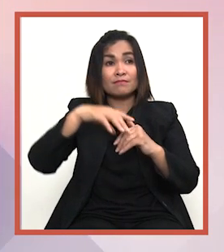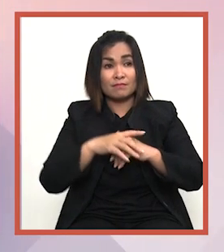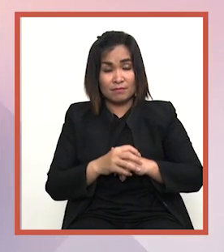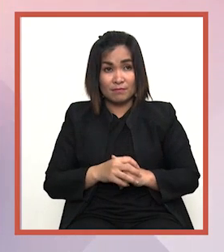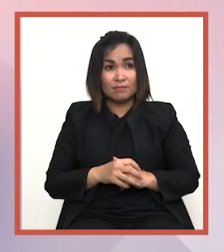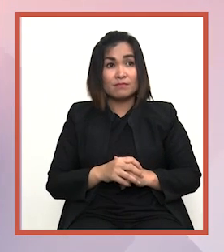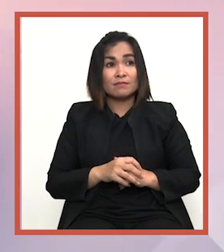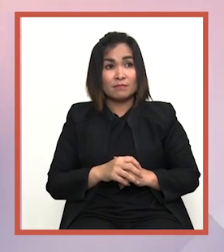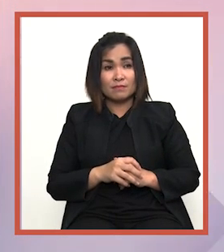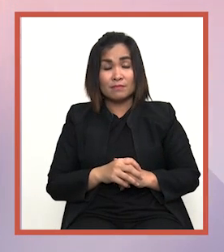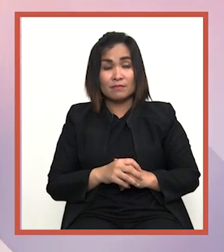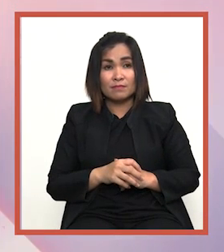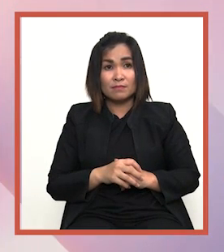นะ